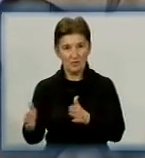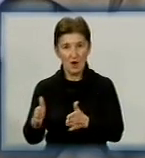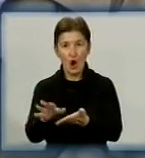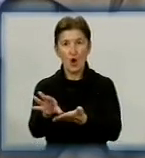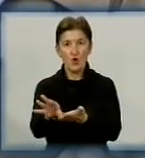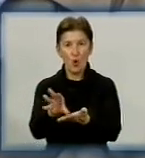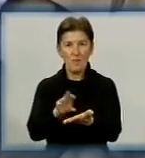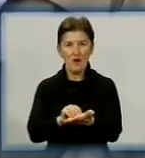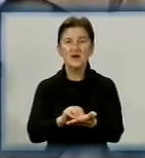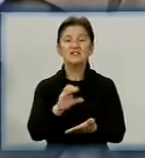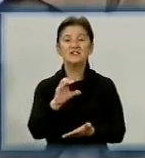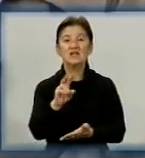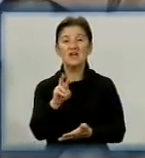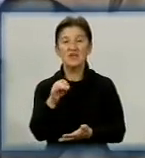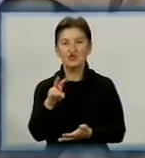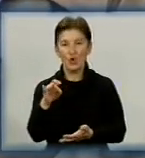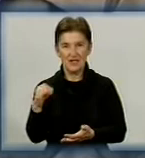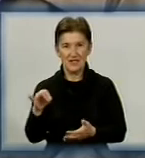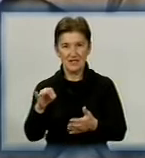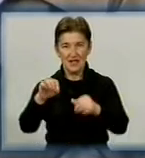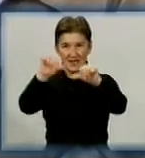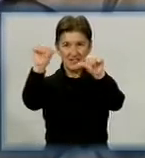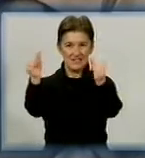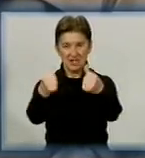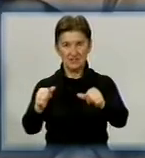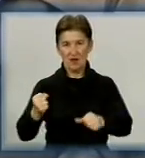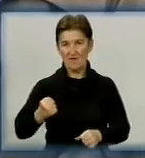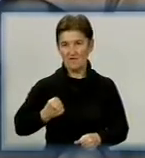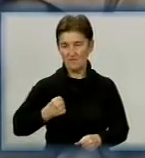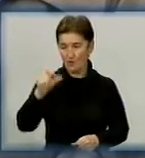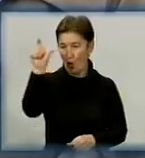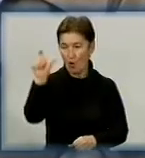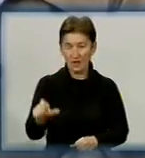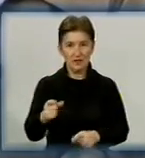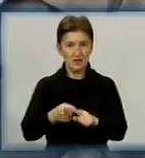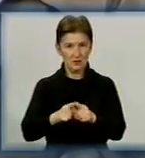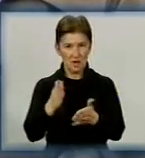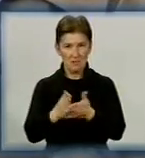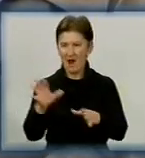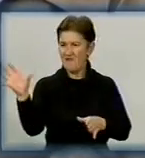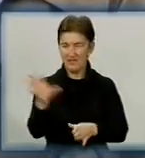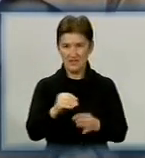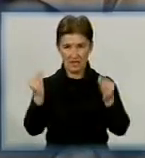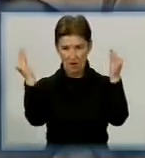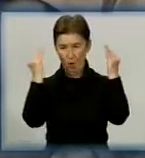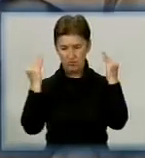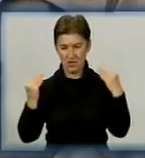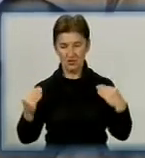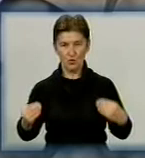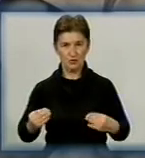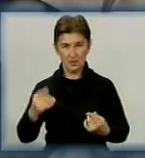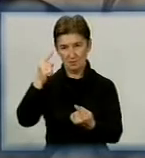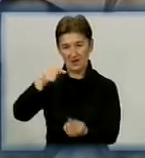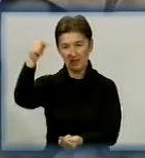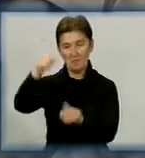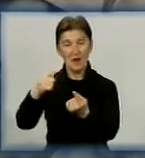копія скіфської статуї. Це скіфський воїн, який має всі обладунки, притаманні для скіфів того